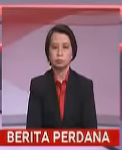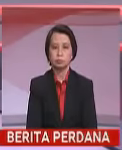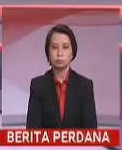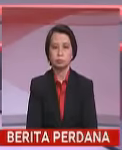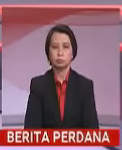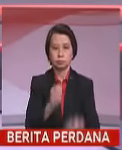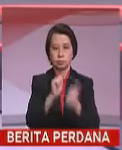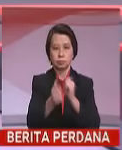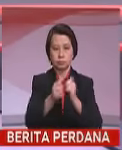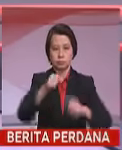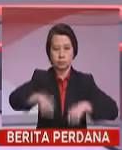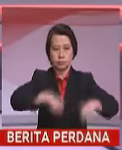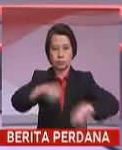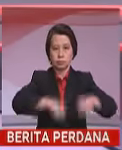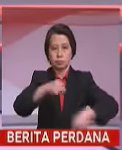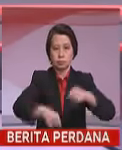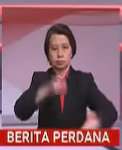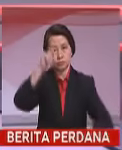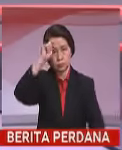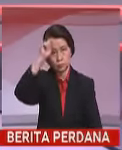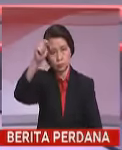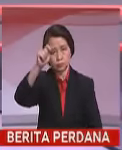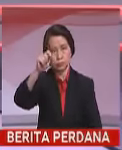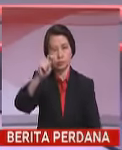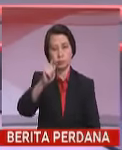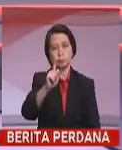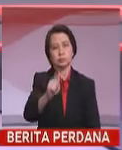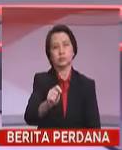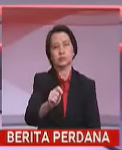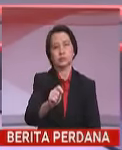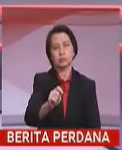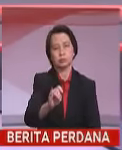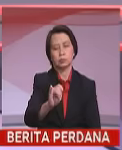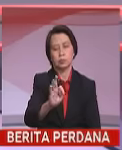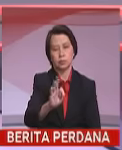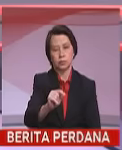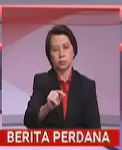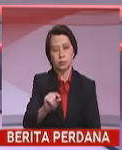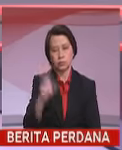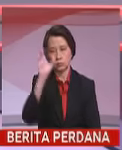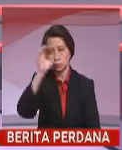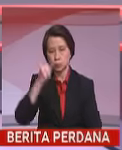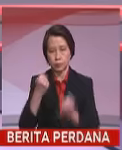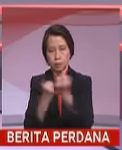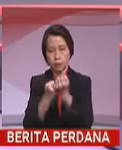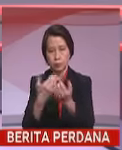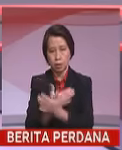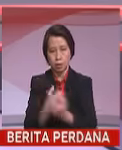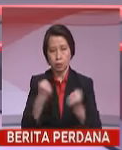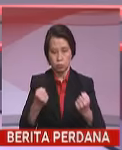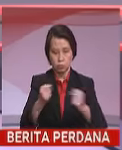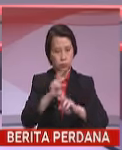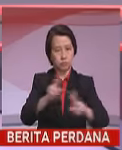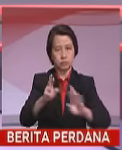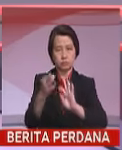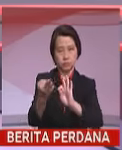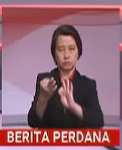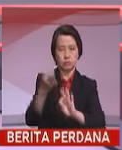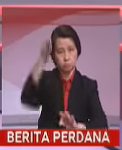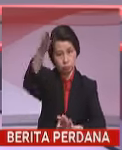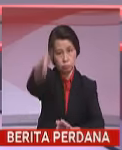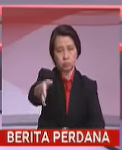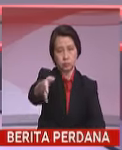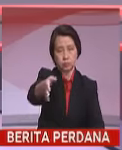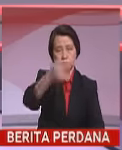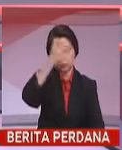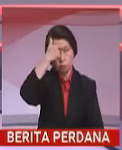Beralih ke sukan berbasikal, pasukan Terengganu Cycling Team TSG kini giat mencari penaja baru bagi mengukuhkan persediaan menghadapi musim